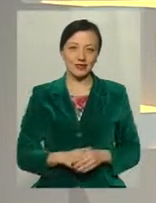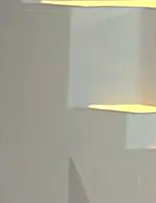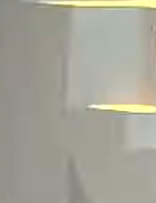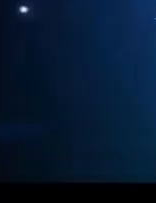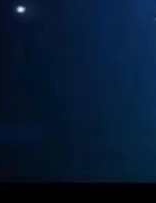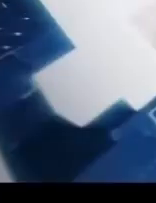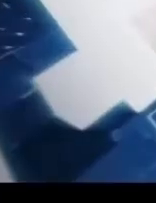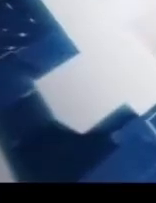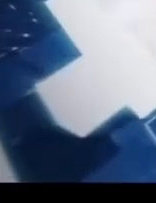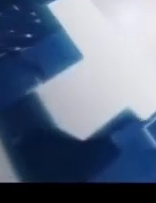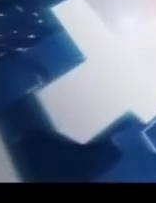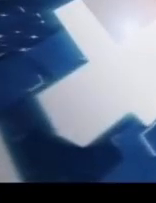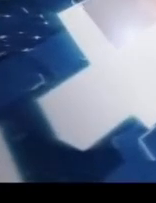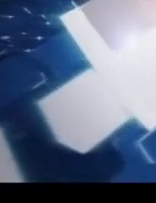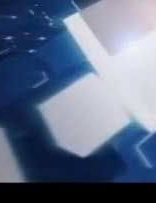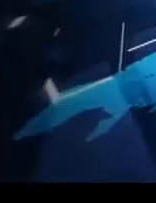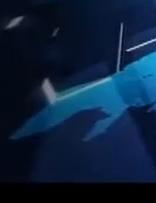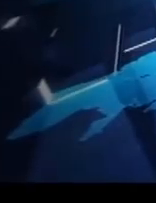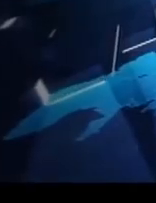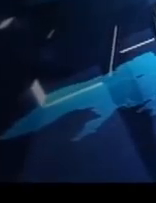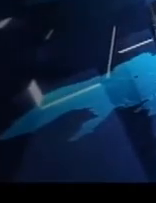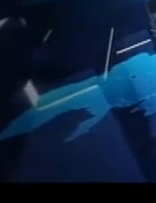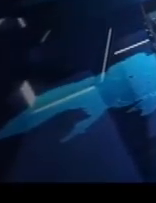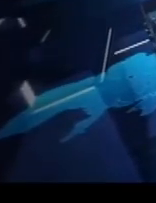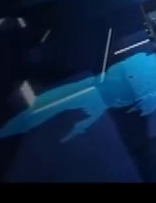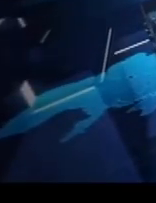податків в нашому краї не буде. Будемо надіятися. Що ж, дякую вам, дякую